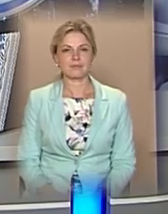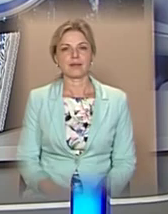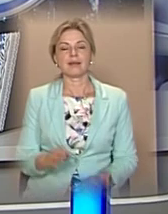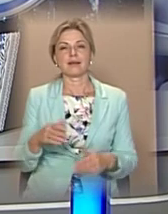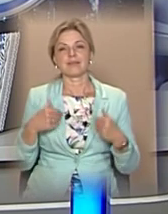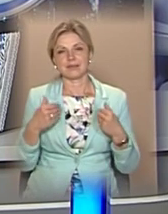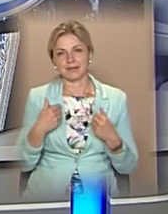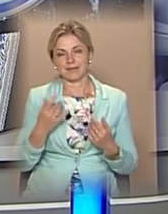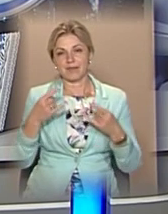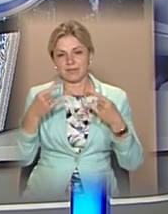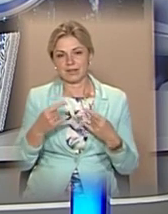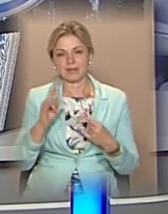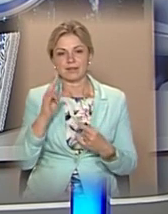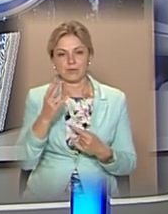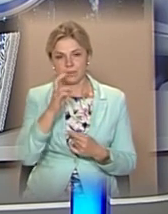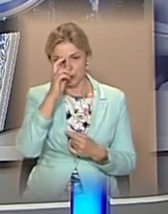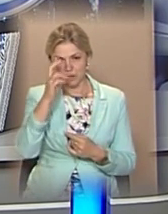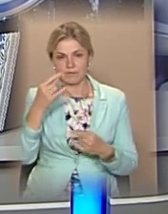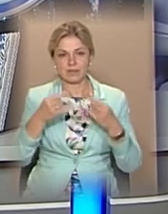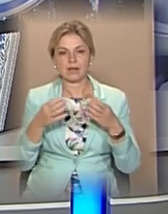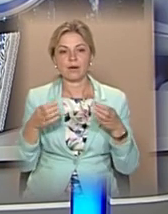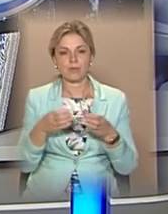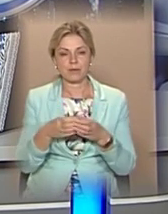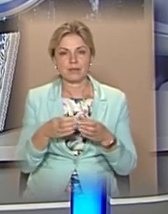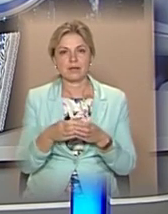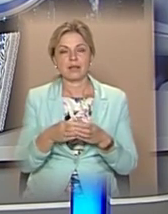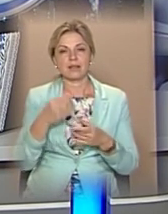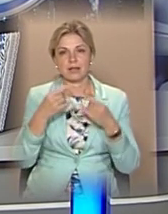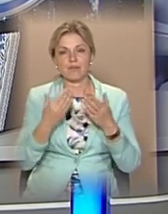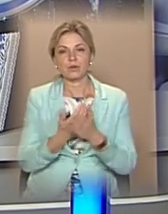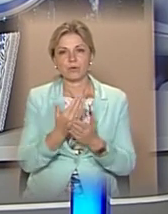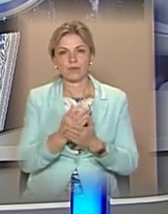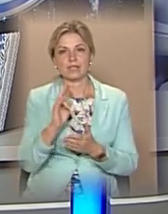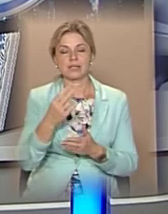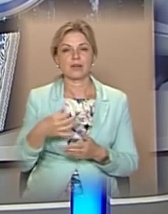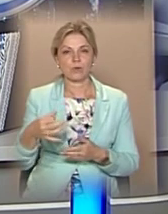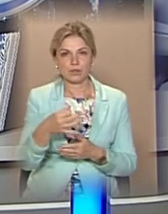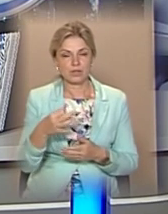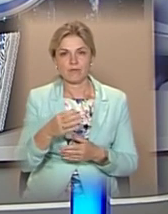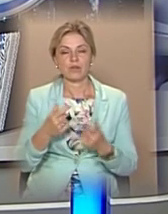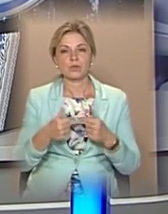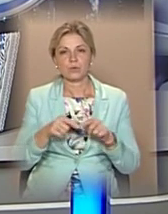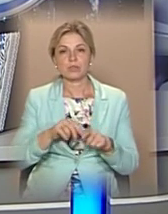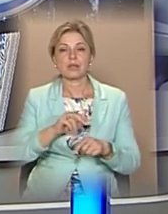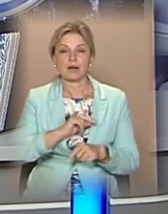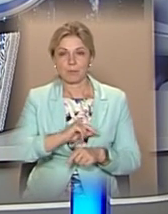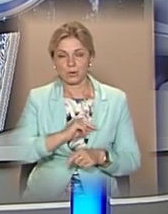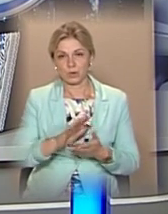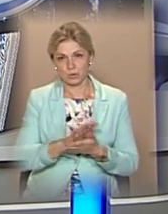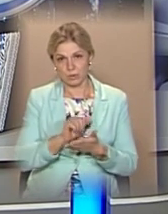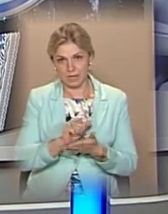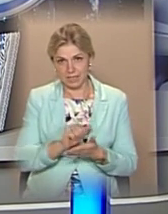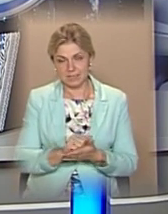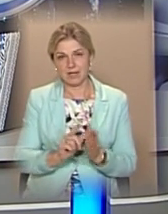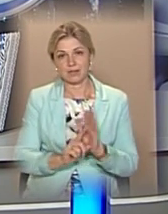Вітаю в ефірі Миколаївської обласної державної телерадіокомпанії телевізійні новини Миколаївщини. В студії працює Денис Іванов. Розпочинаємо наш